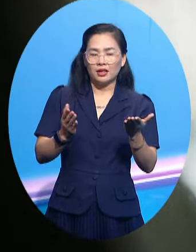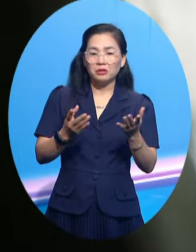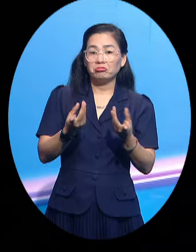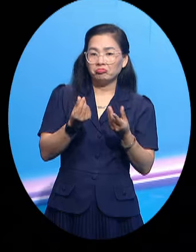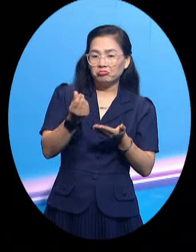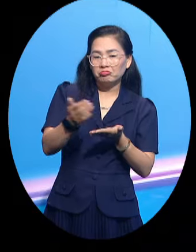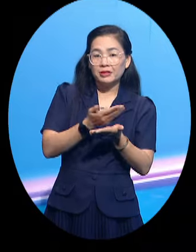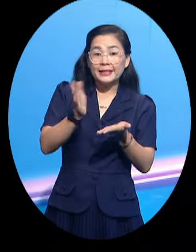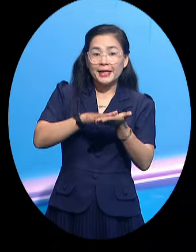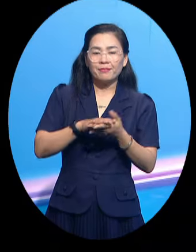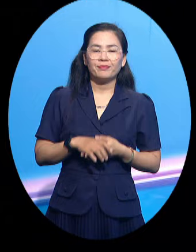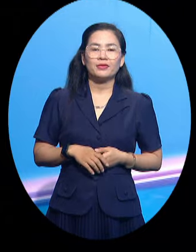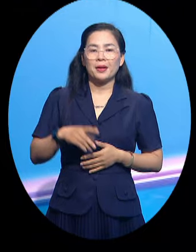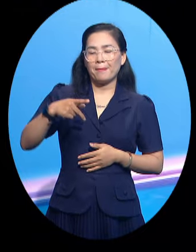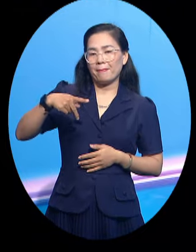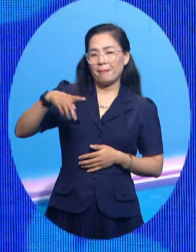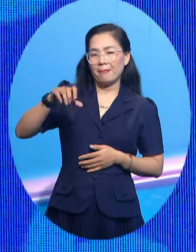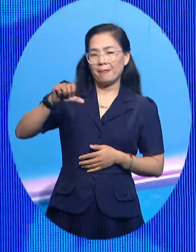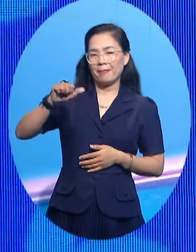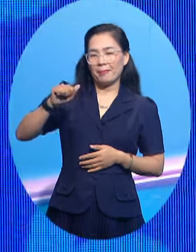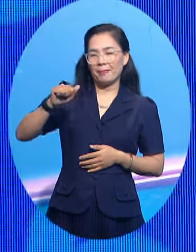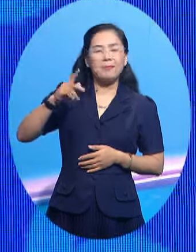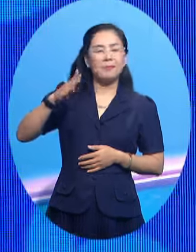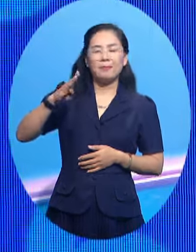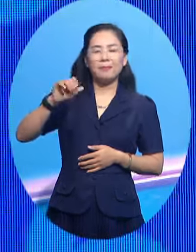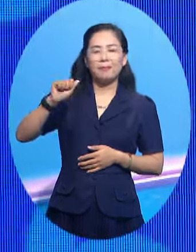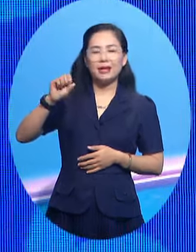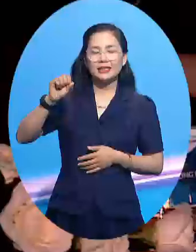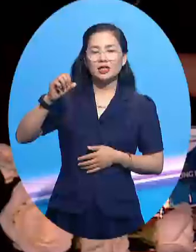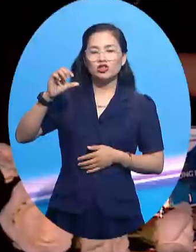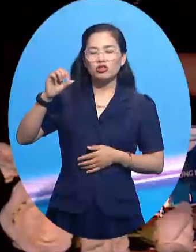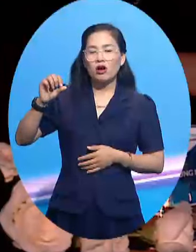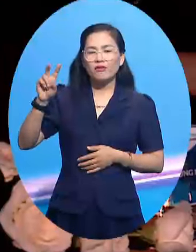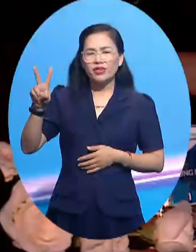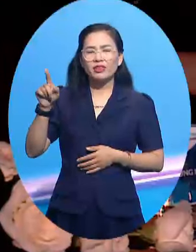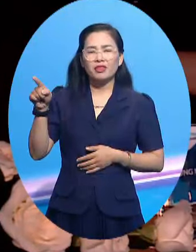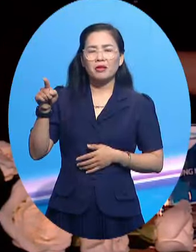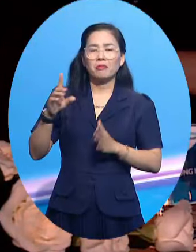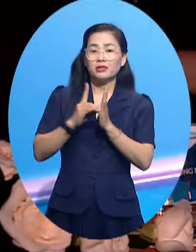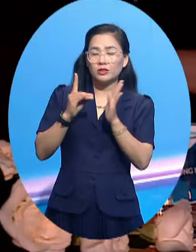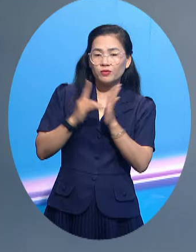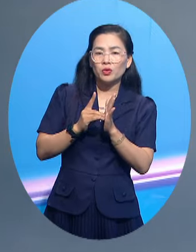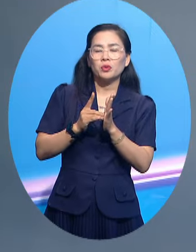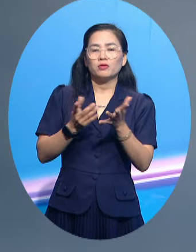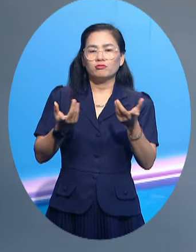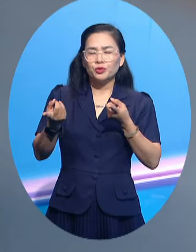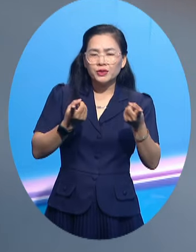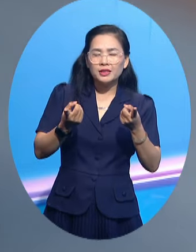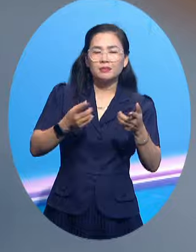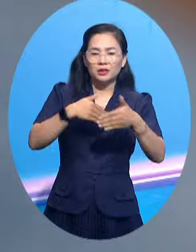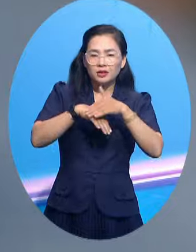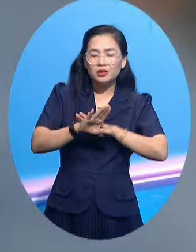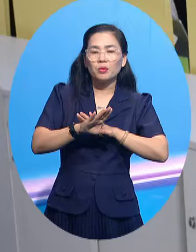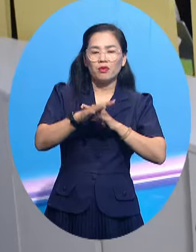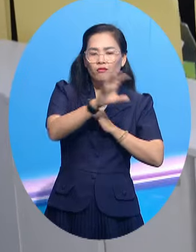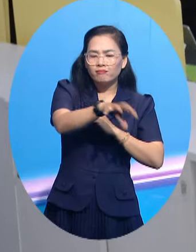thu. Base Service là nền tảng giải quyết triệt để bài toán phối hợp phòng ban trong doanh nghiệp chặt chẽ, mượt mà và cá nhân hóa riêng cho